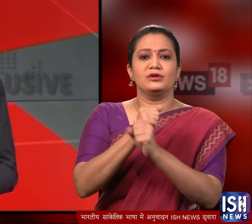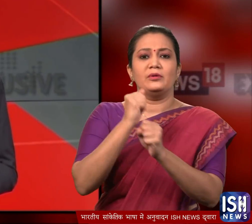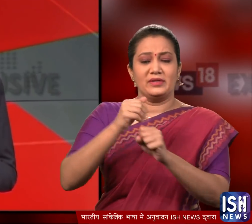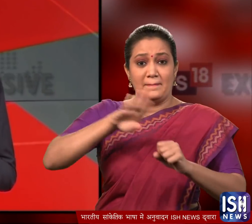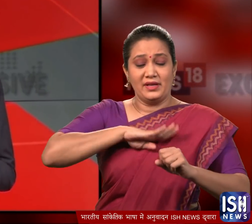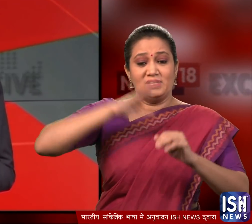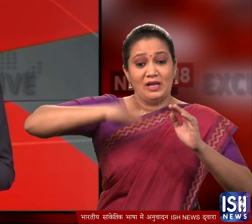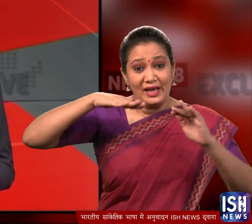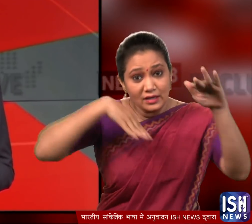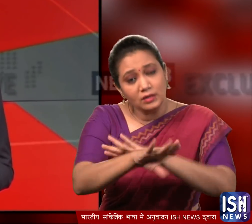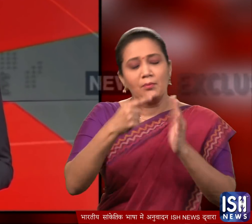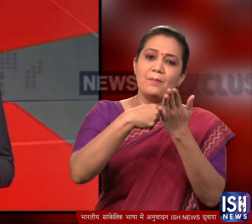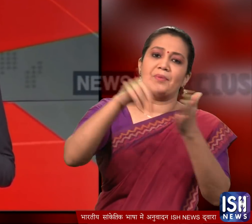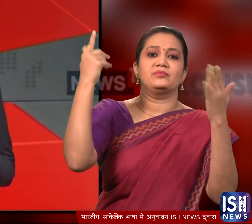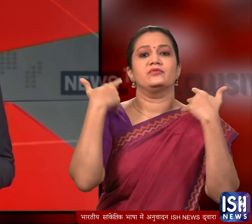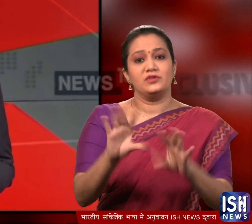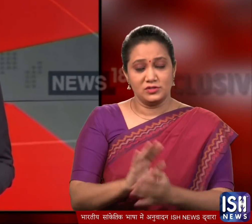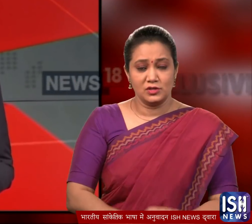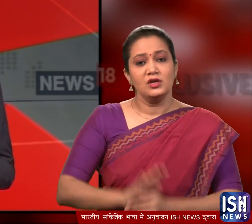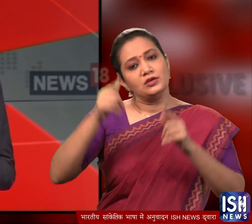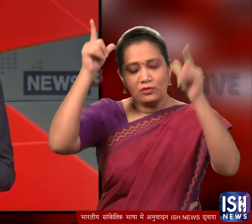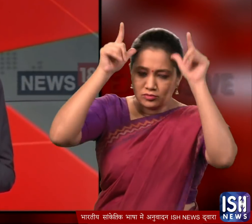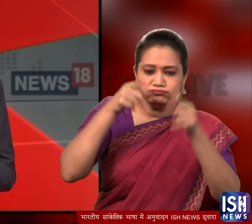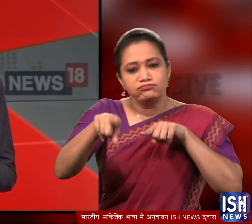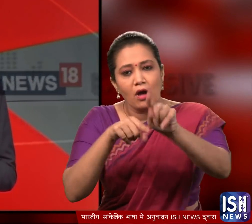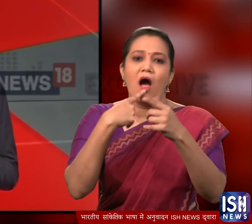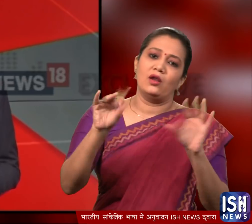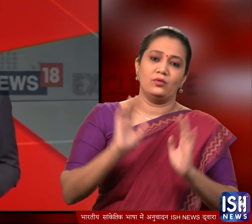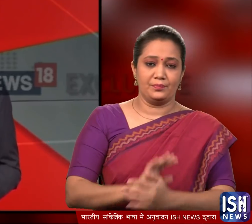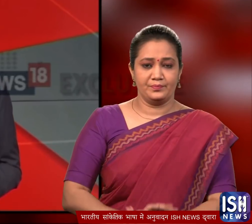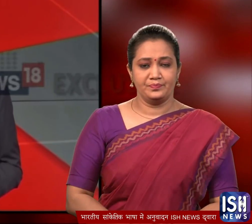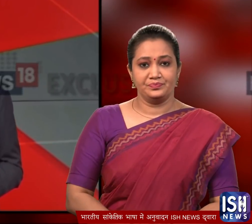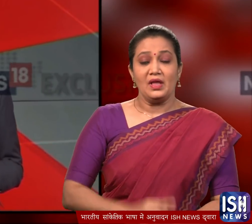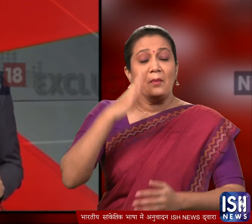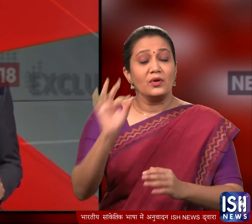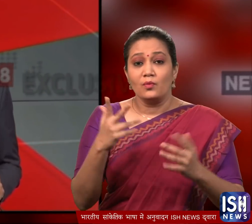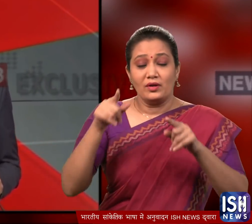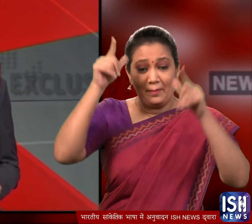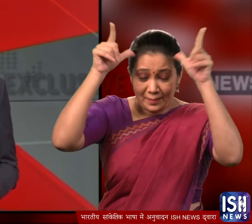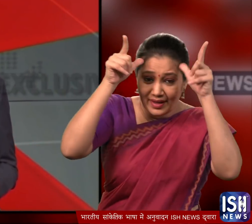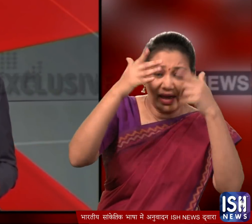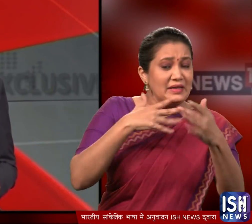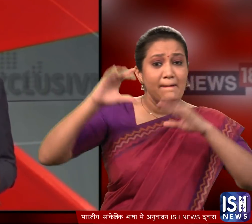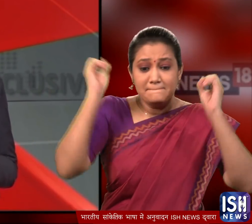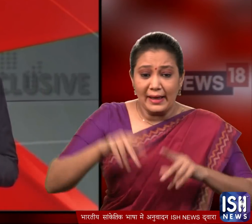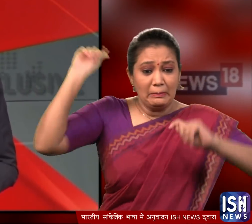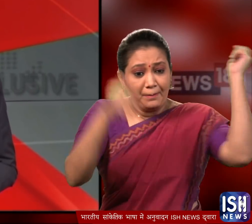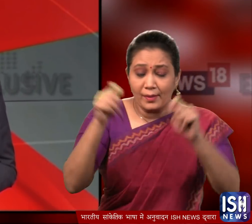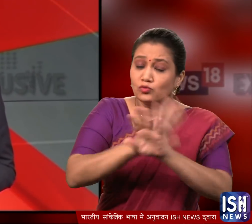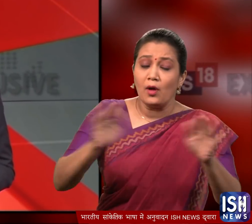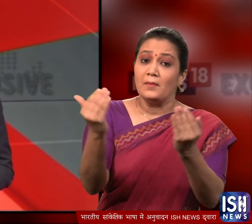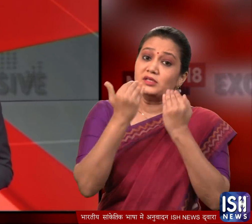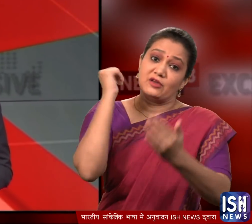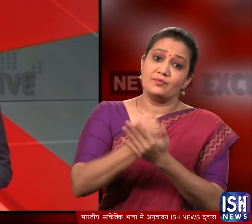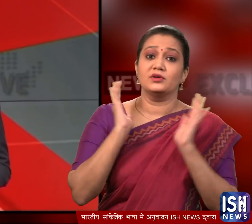में सरकार ने महाराष्ट्र विधानसभा से कानून पास करके बैलगाड़ी दौड़ की मंजूरी दी। शर्त यह थी कि बैलों के साथ कोई क्रूरता नहीं